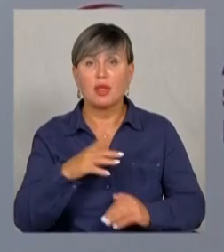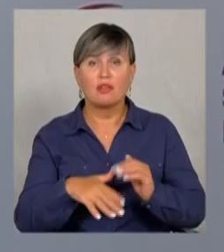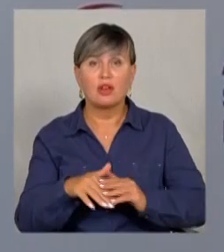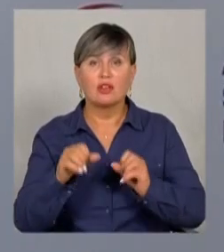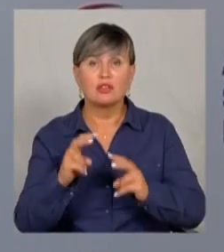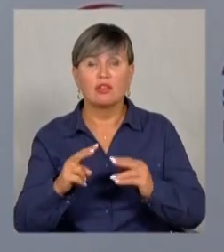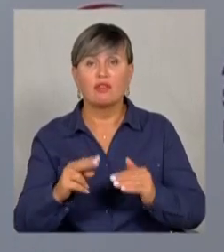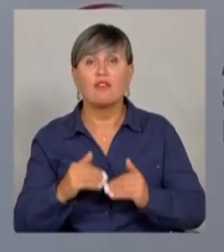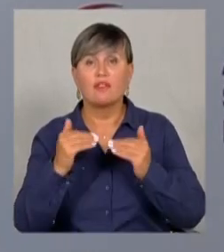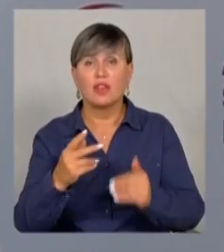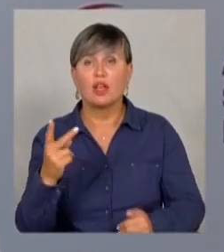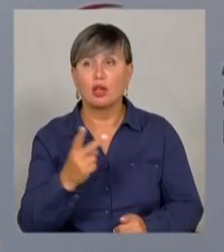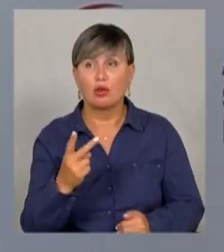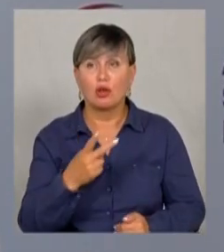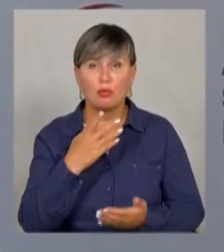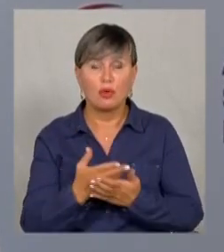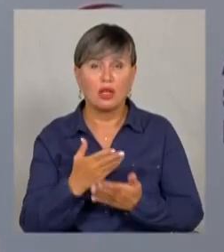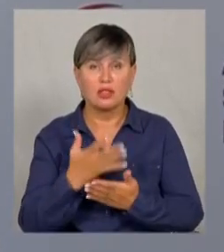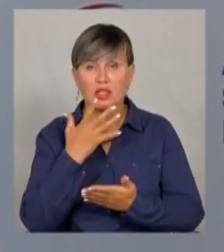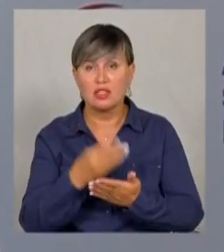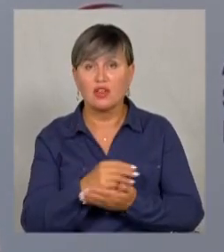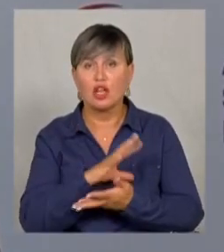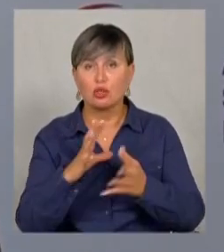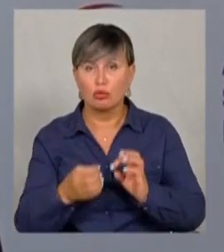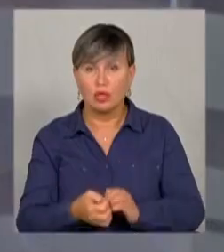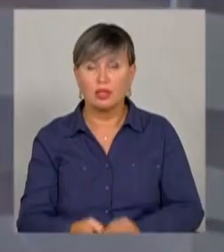во вторую, показали свои результаты.